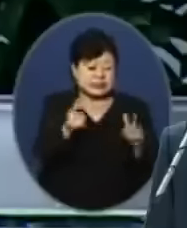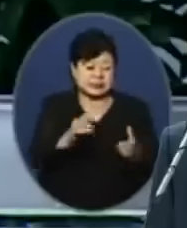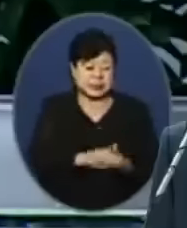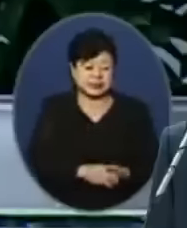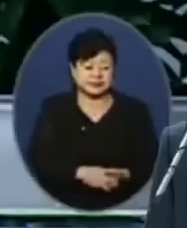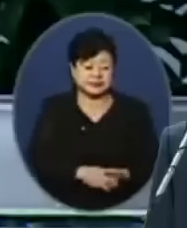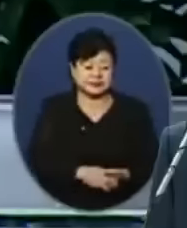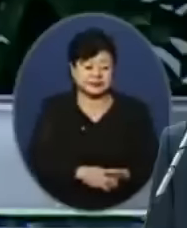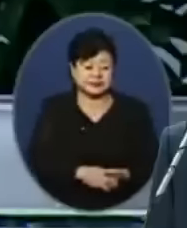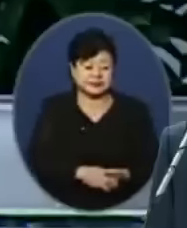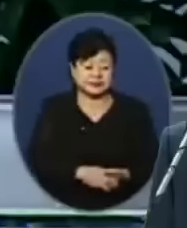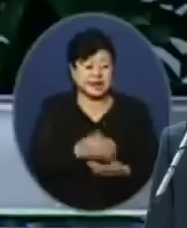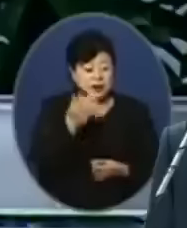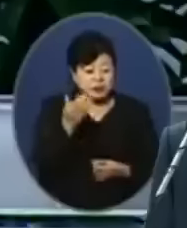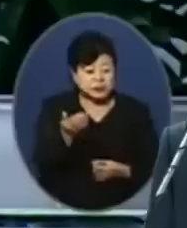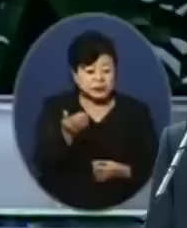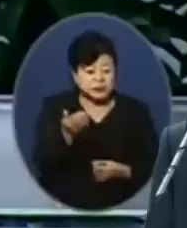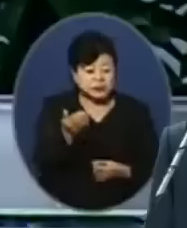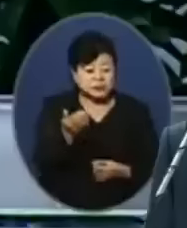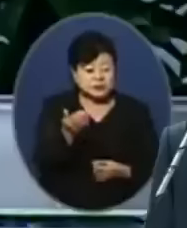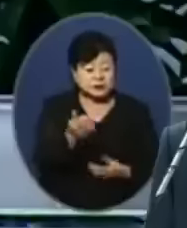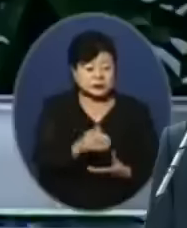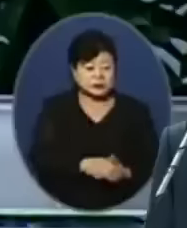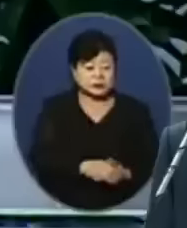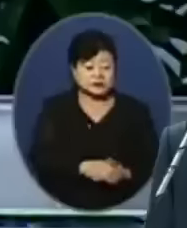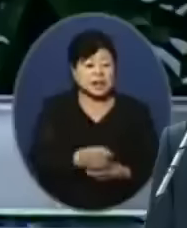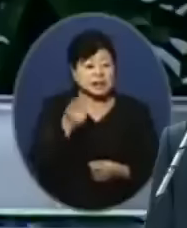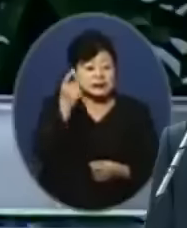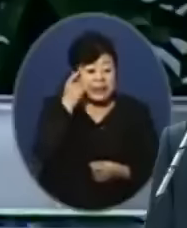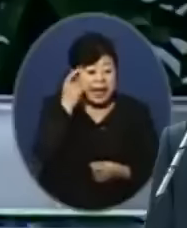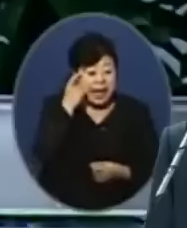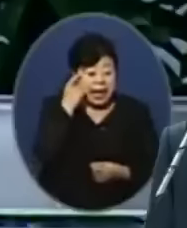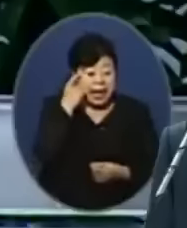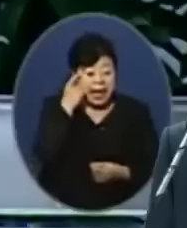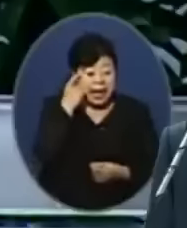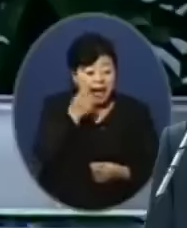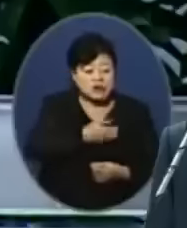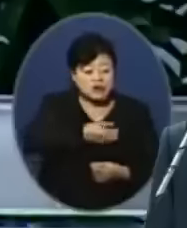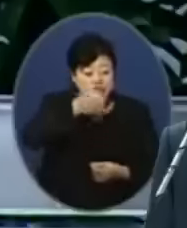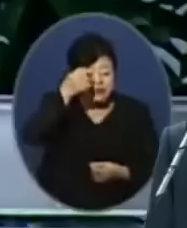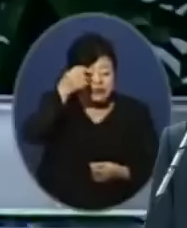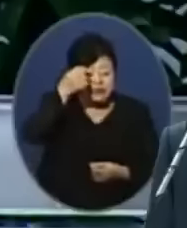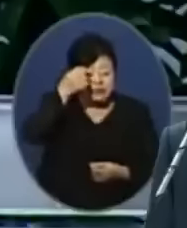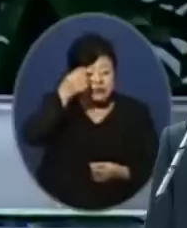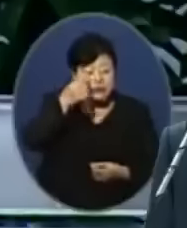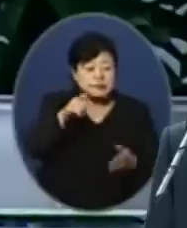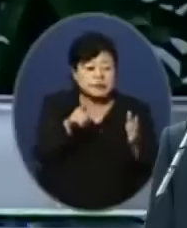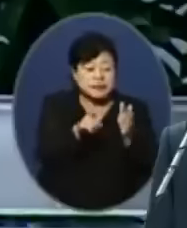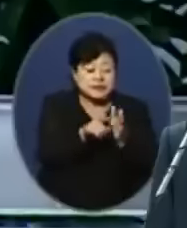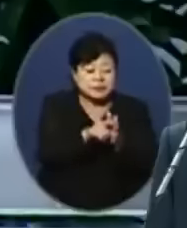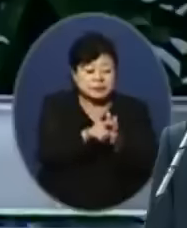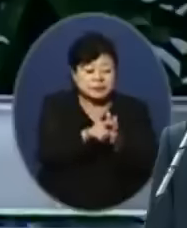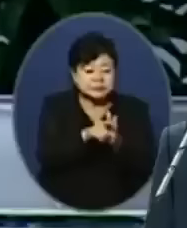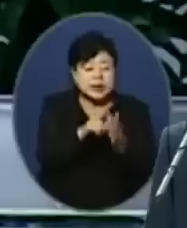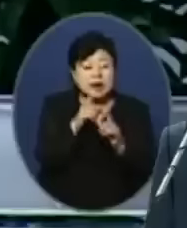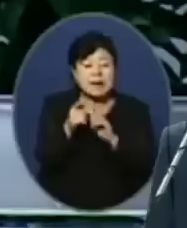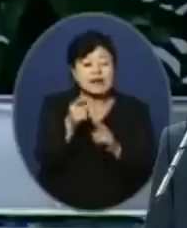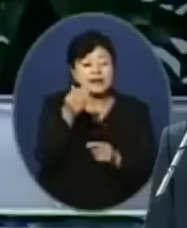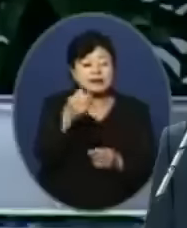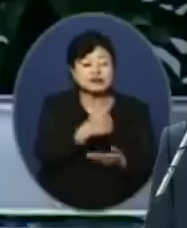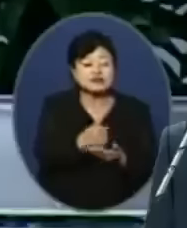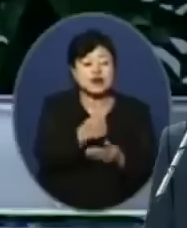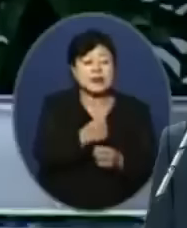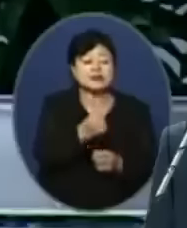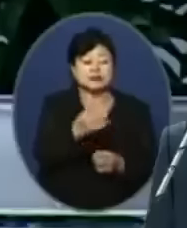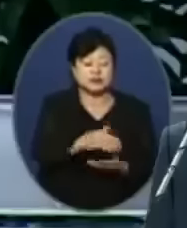않습니다. 여러분이 생각이 꿈이 믿음의 말이 여러분의